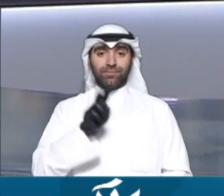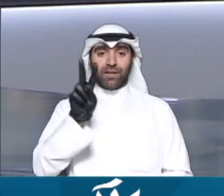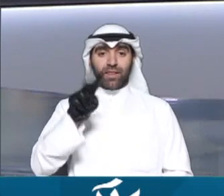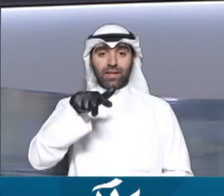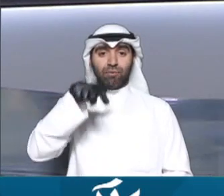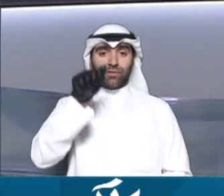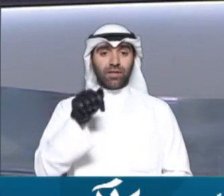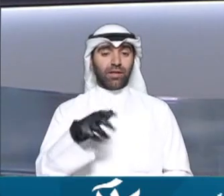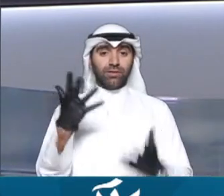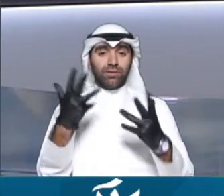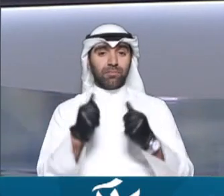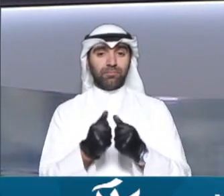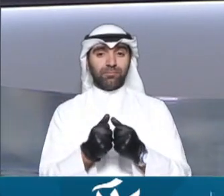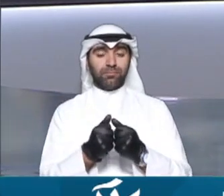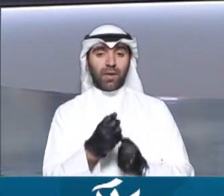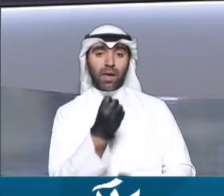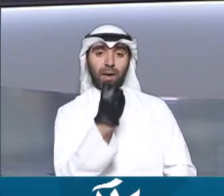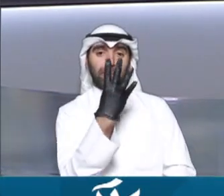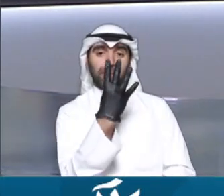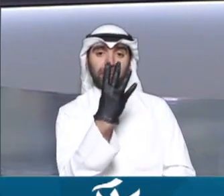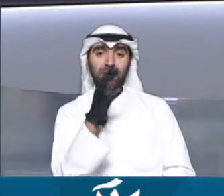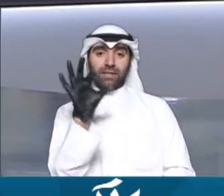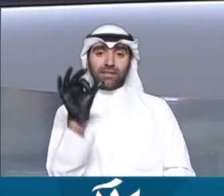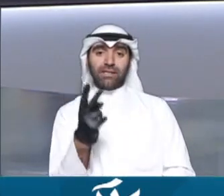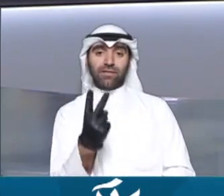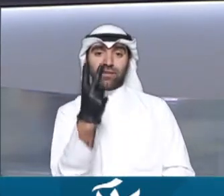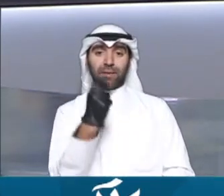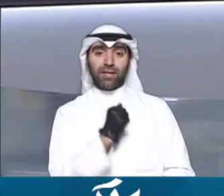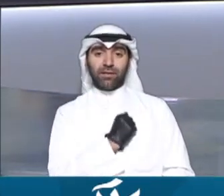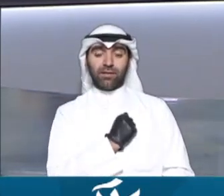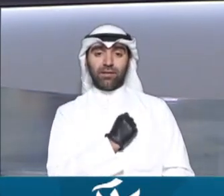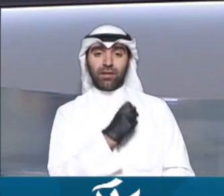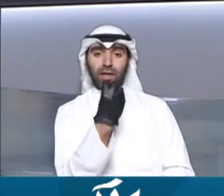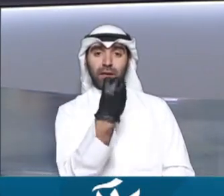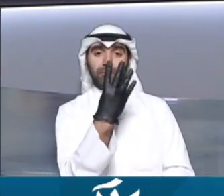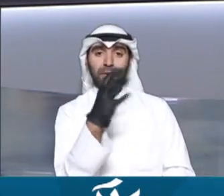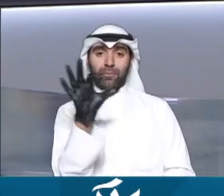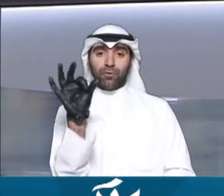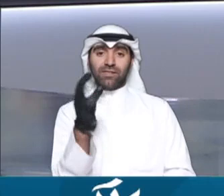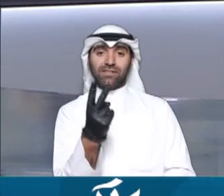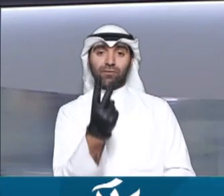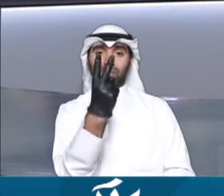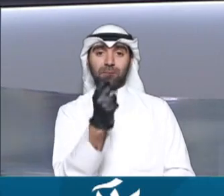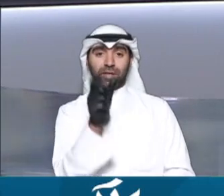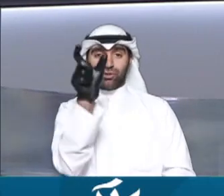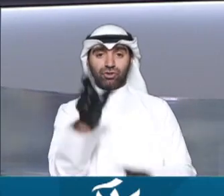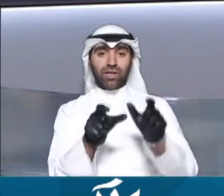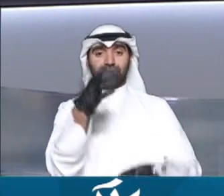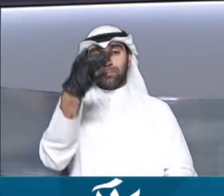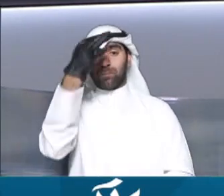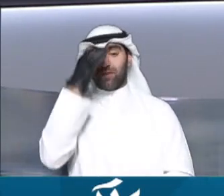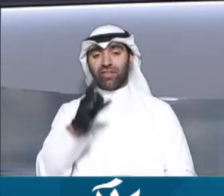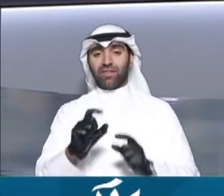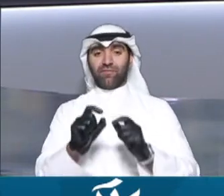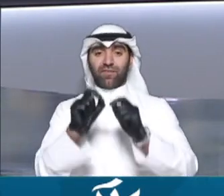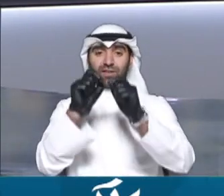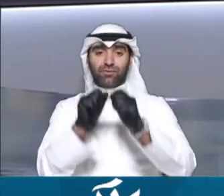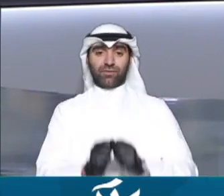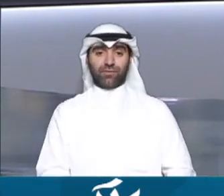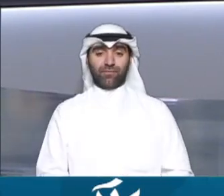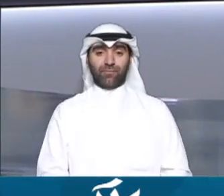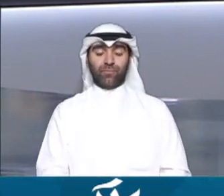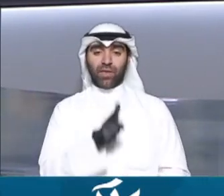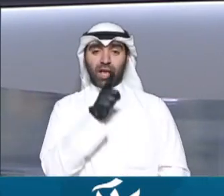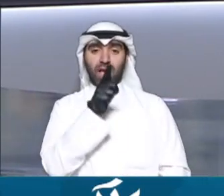479 حالة. أيضا قال الناطق الرسمي باسم وزارة الصحة الدكتور عبدالله السند أنه تم تسجيل